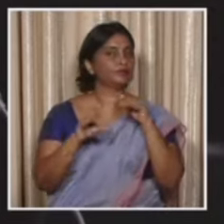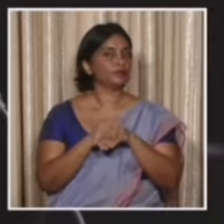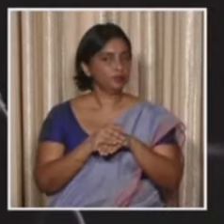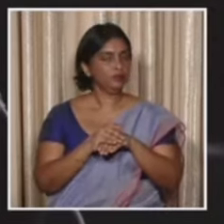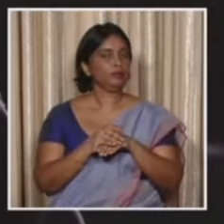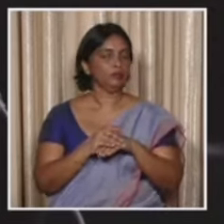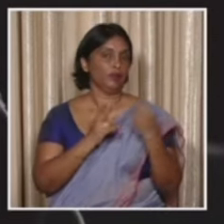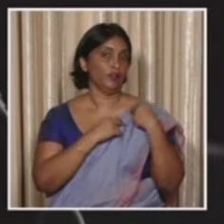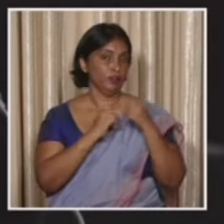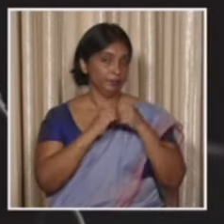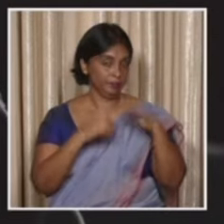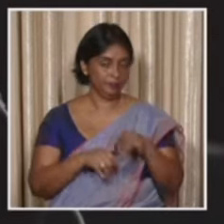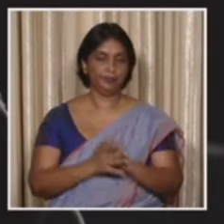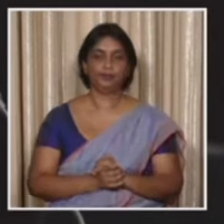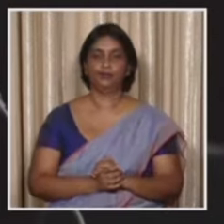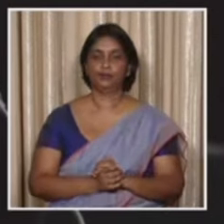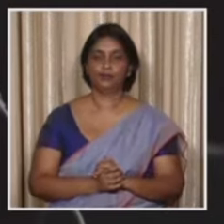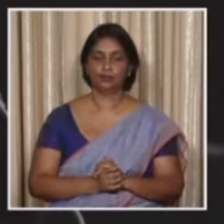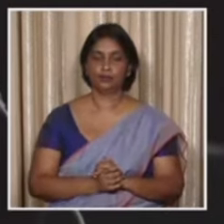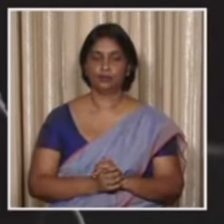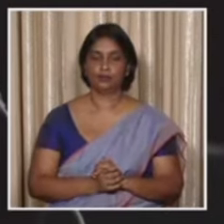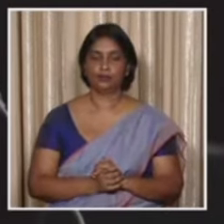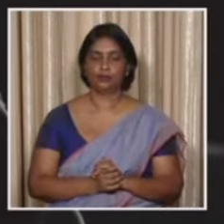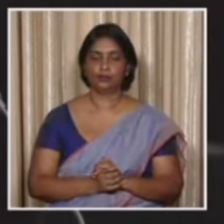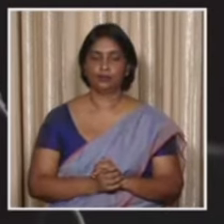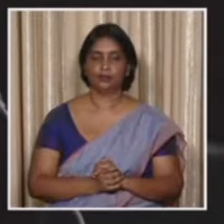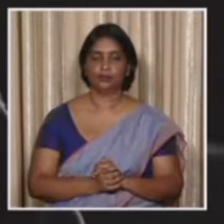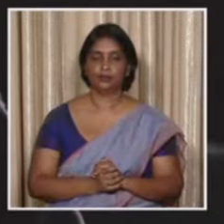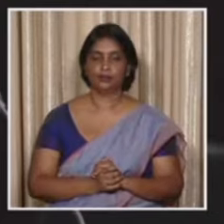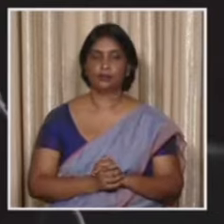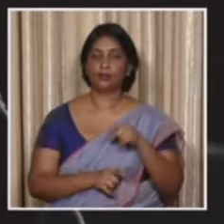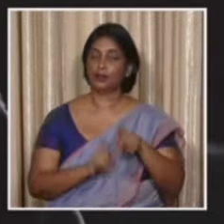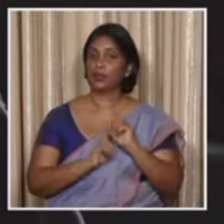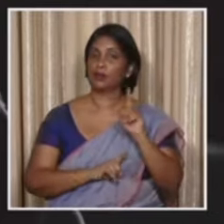இந்த பாராளுமன்றத்தில் ஆட்சியில் இருந்த ஒவ்வொரு சந்தர்ப்பங்களிலும்